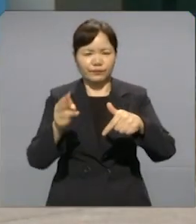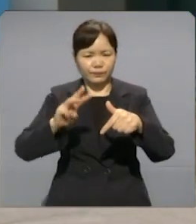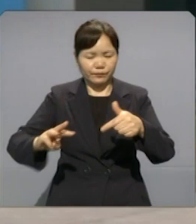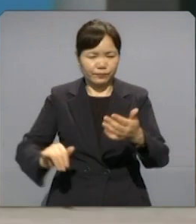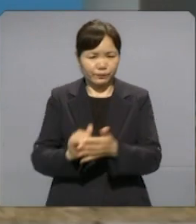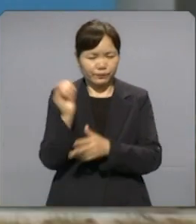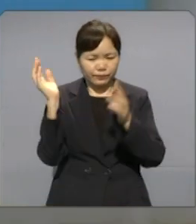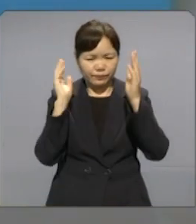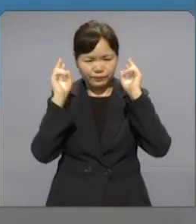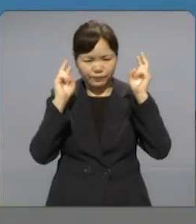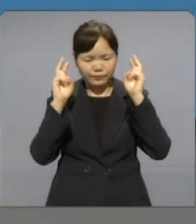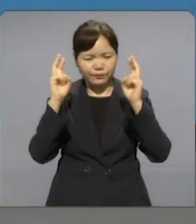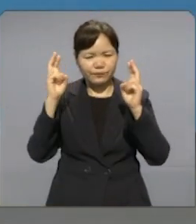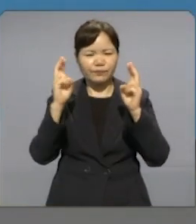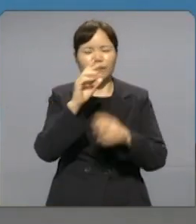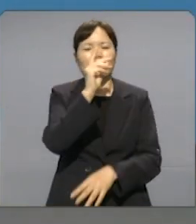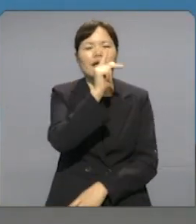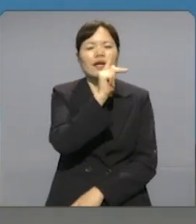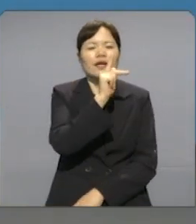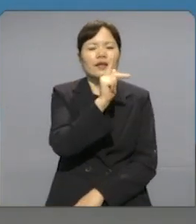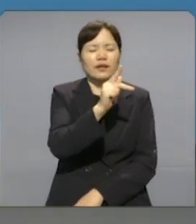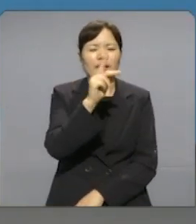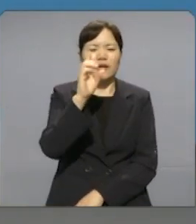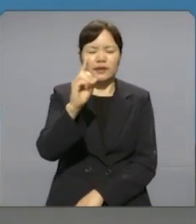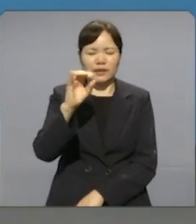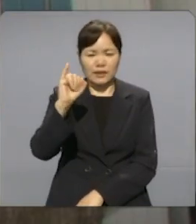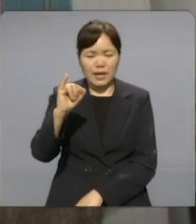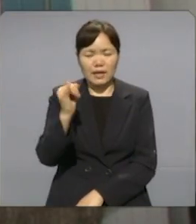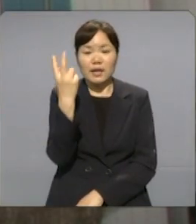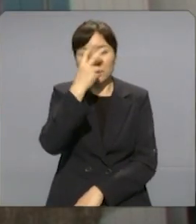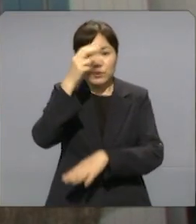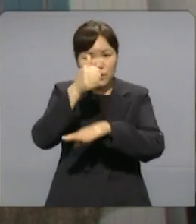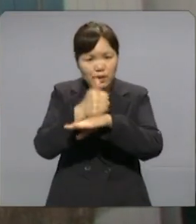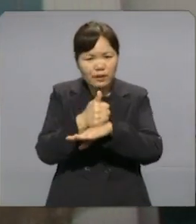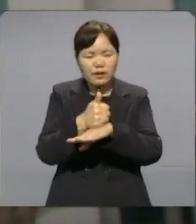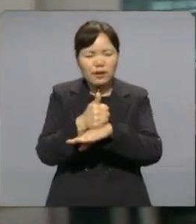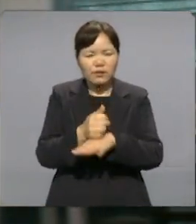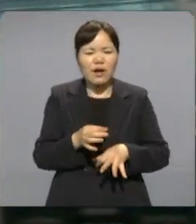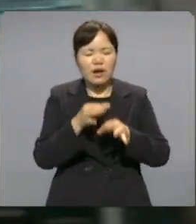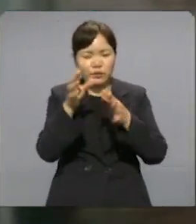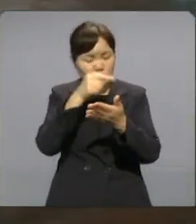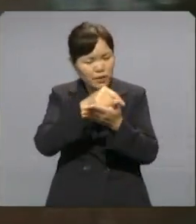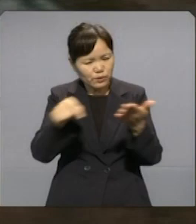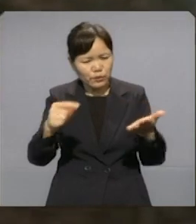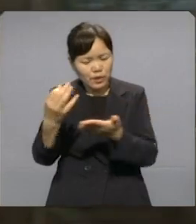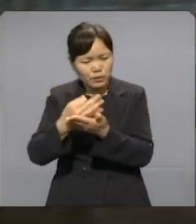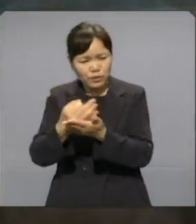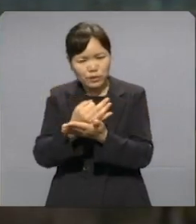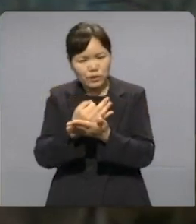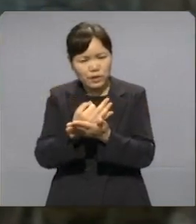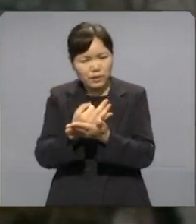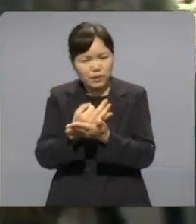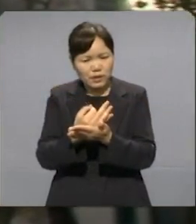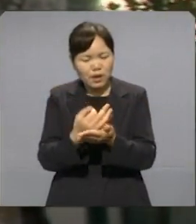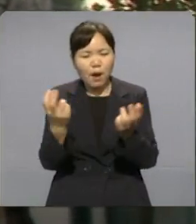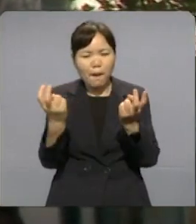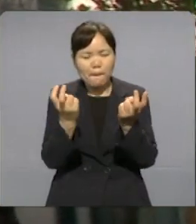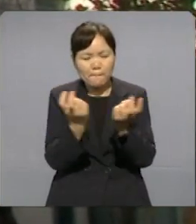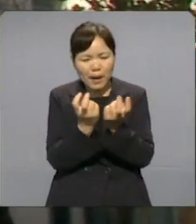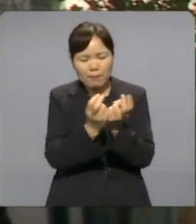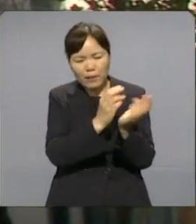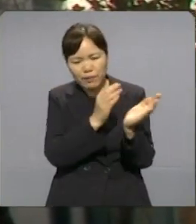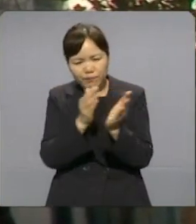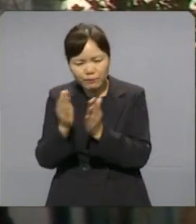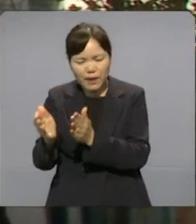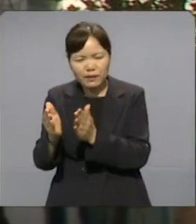인천공항공사는 한국개발연구원 KDI의 예비 타당성 조사 결과 투자 손실과 수익성 보전 방안 마련 등의 선결